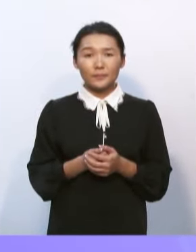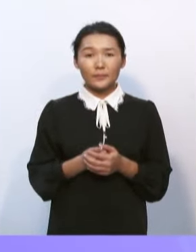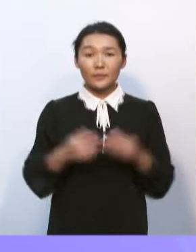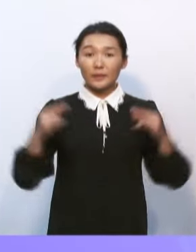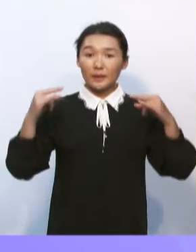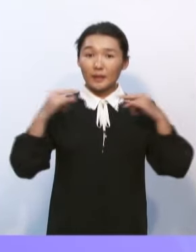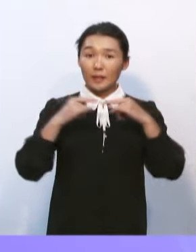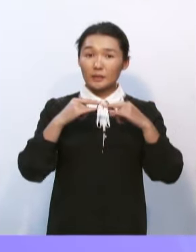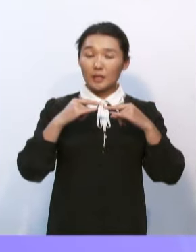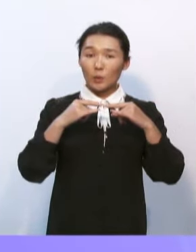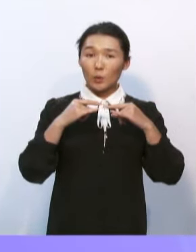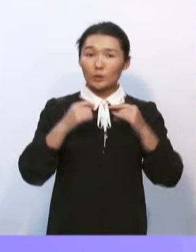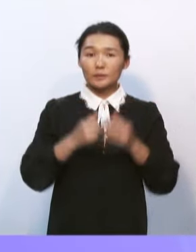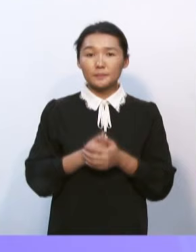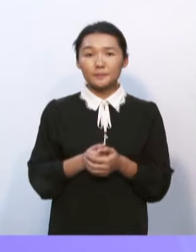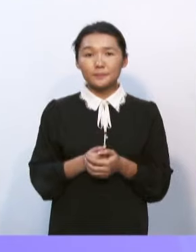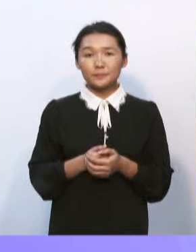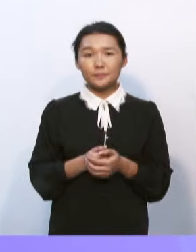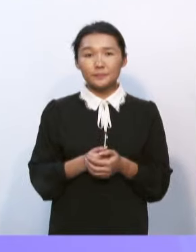Дастаркон.